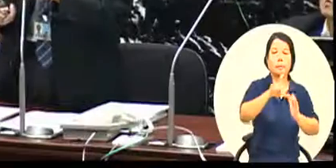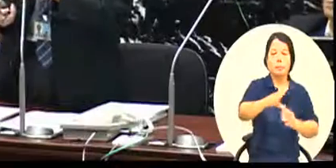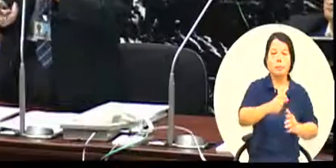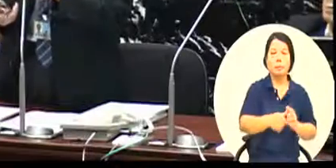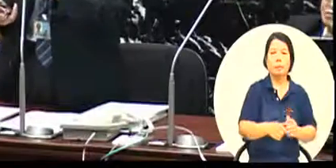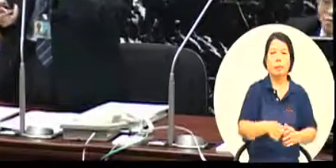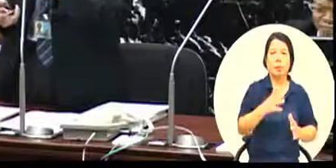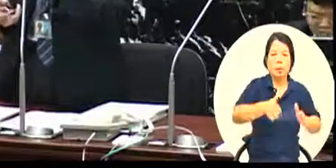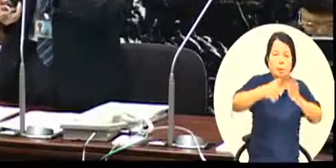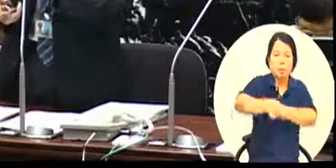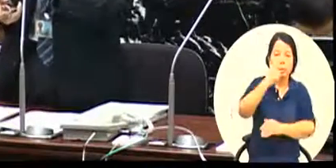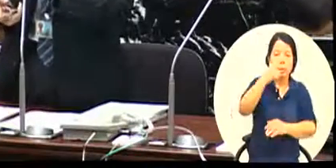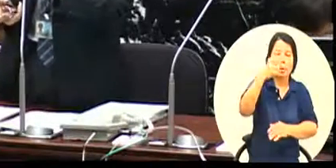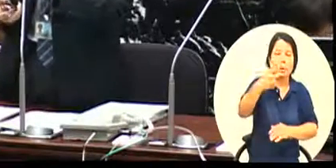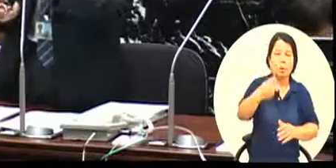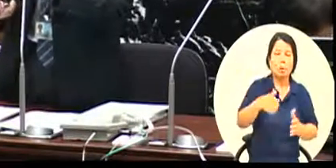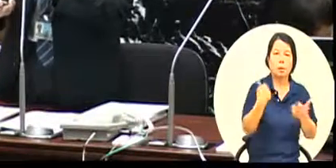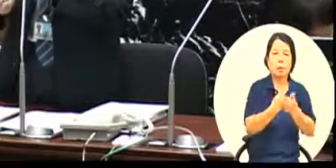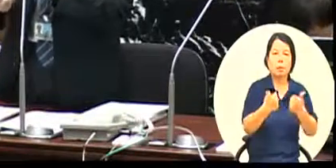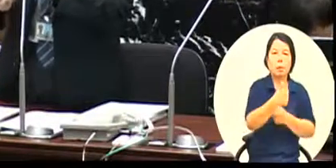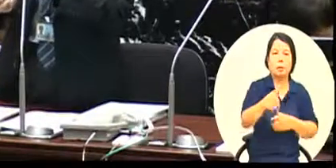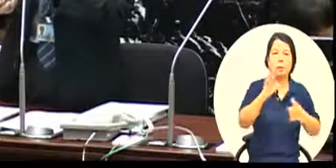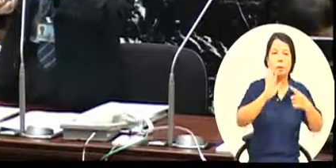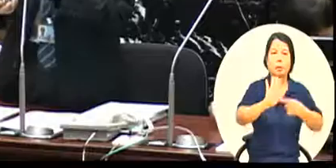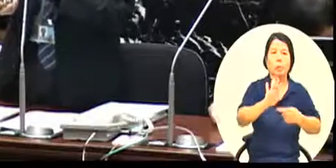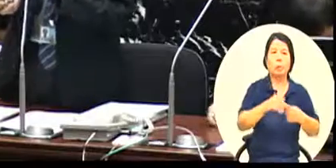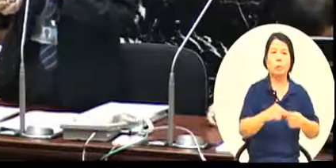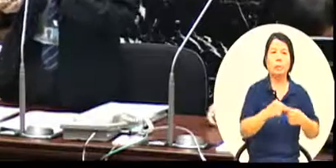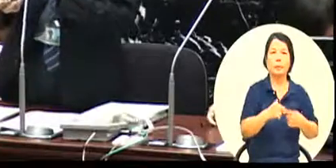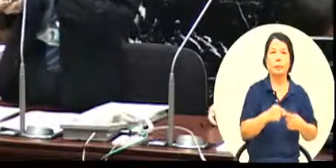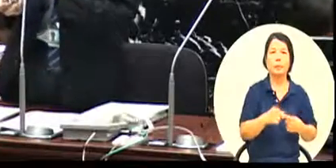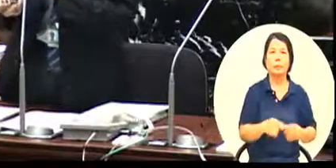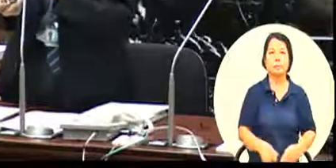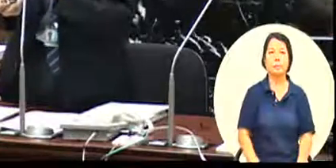成进覆二读表决的议员有